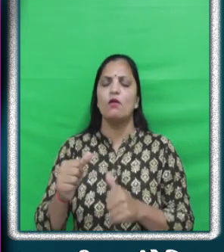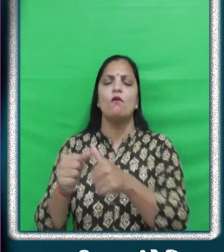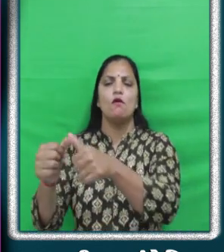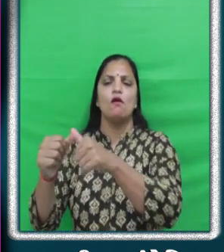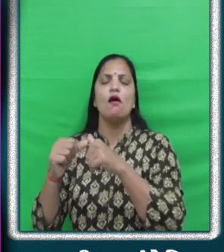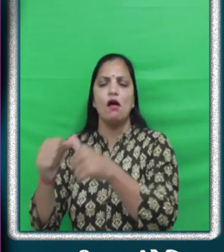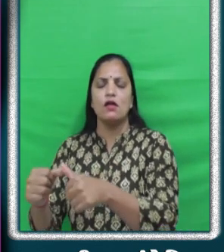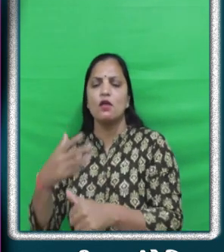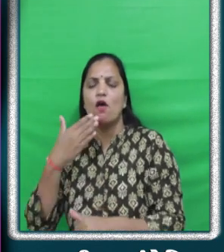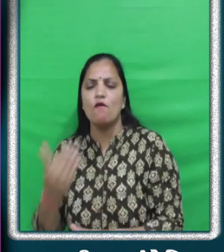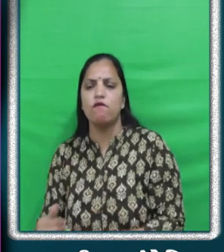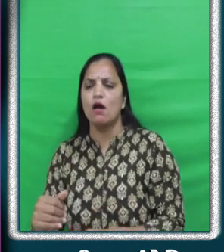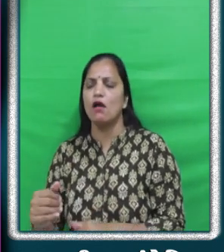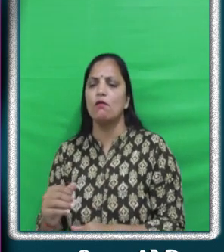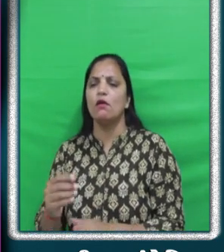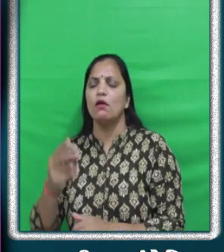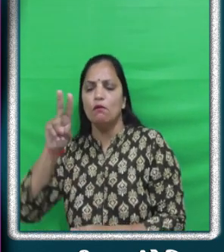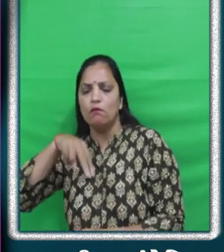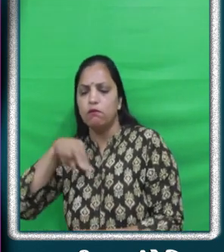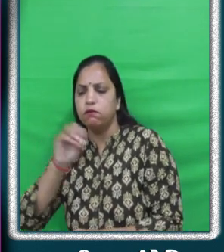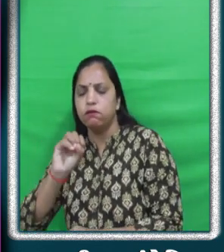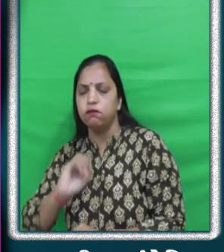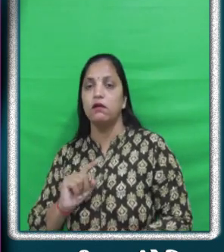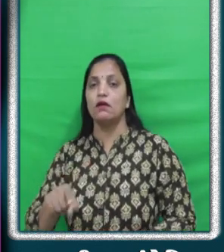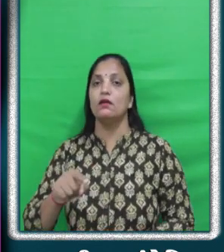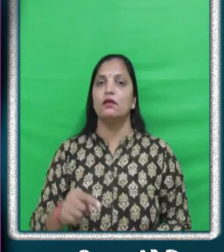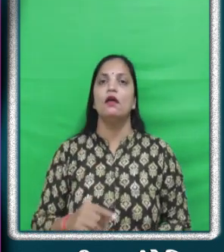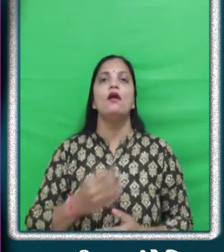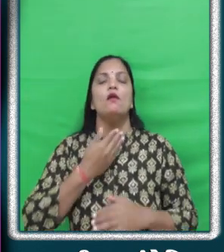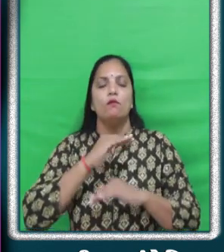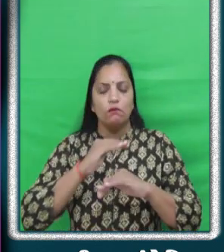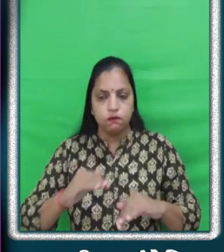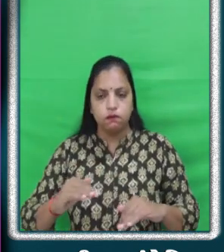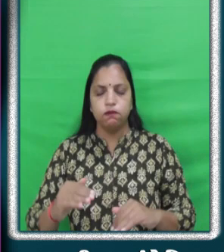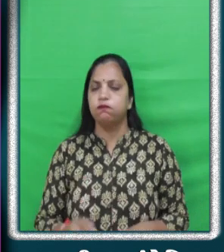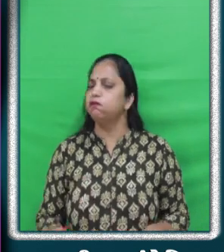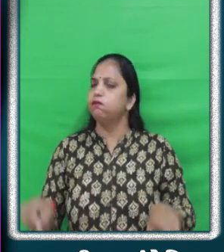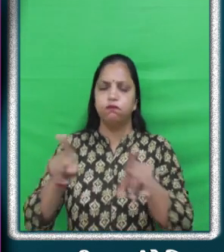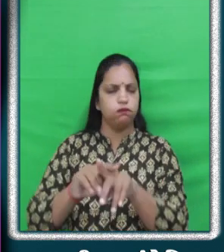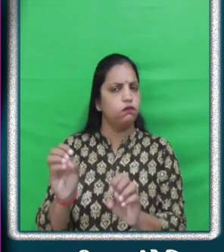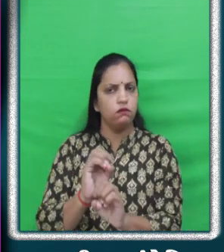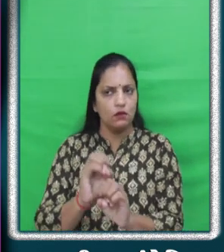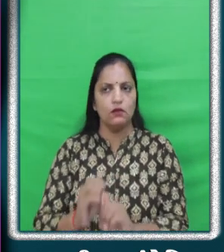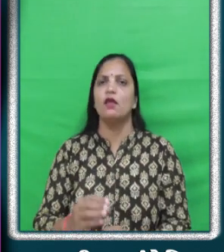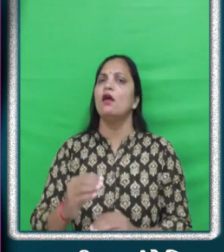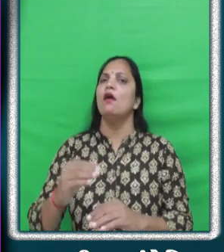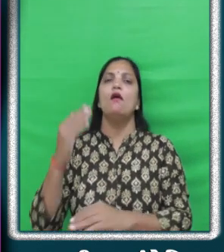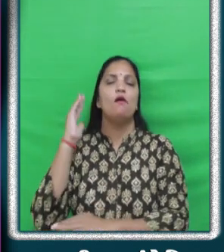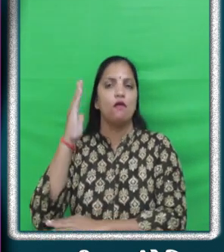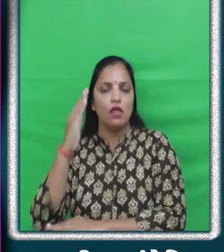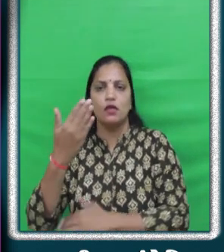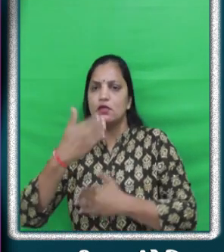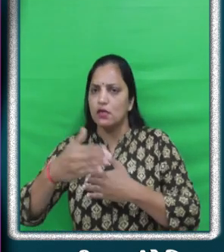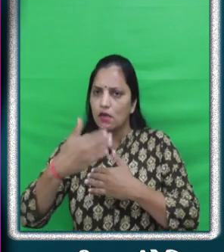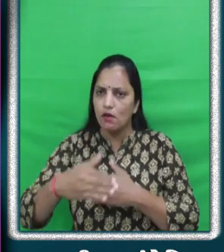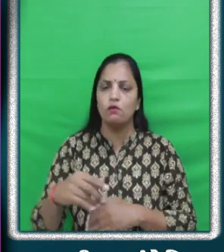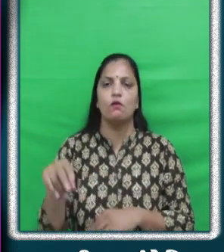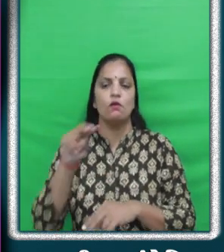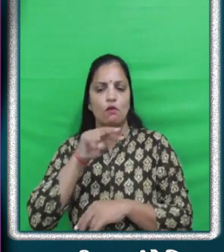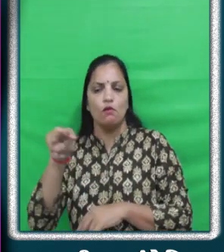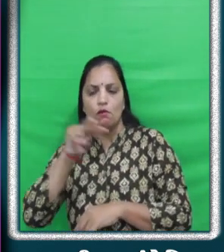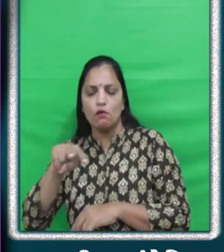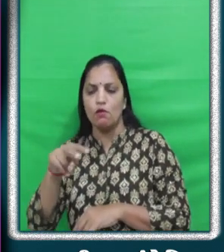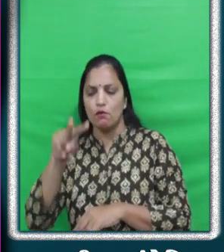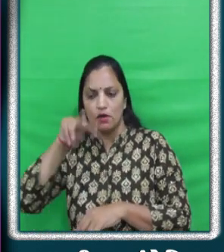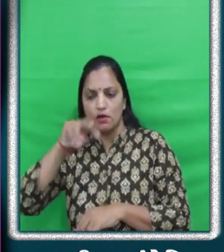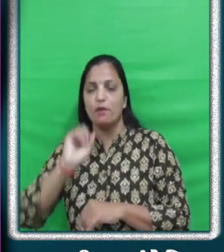નથી વાંચતા, અમારી કમેન્ટ કેમ નથી વાંચતા, તો વિદ્યાર્થી મિત્રો એવું નથી, સેશન પૂરું થયા સેશન ચાલુ હોય ત્યારે પણ તમારી